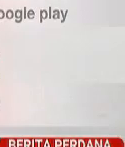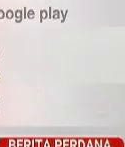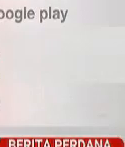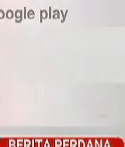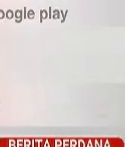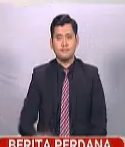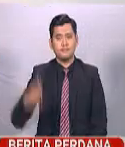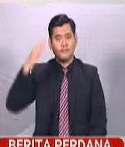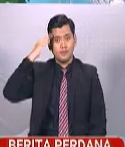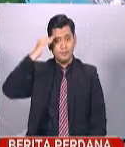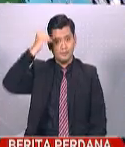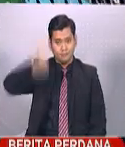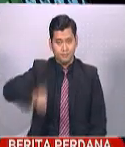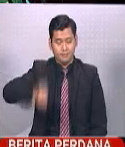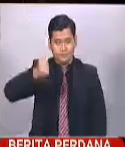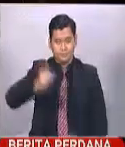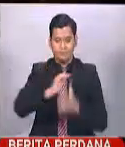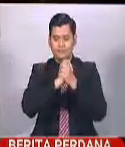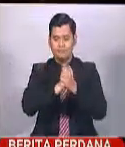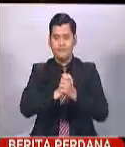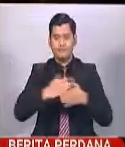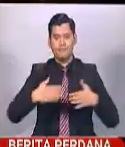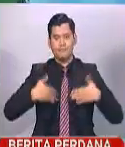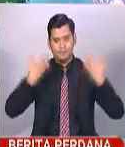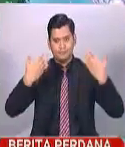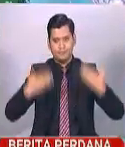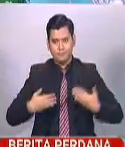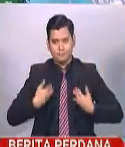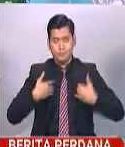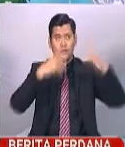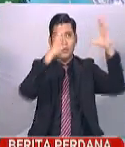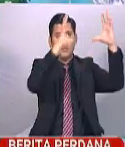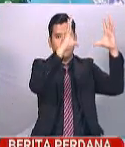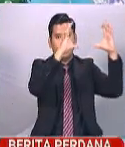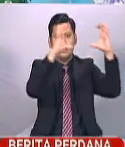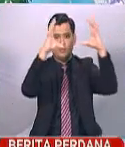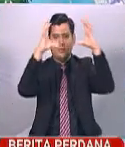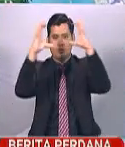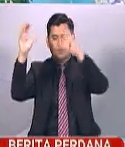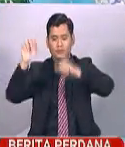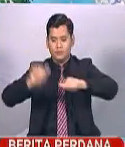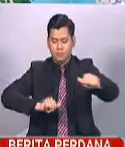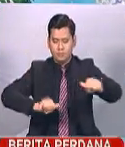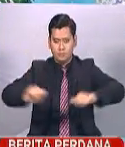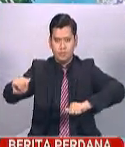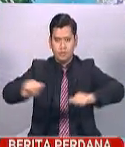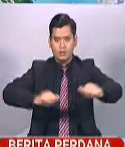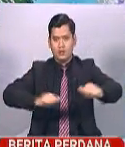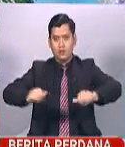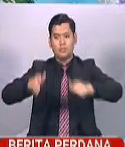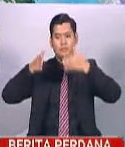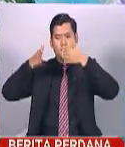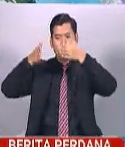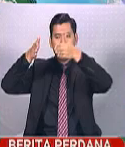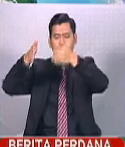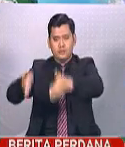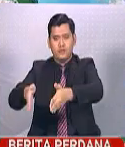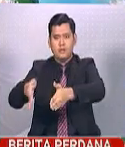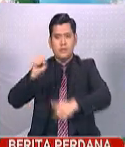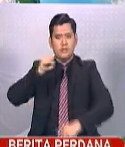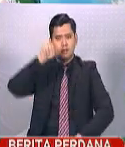assalamualaikum dan salam sejahtera hari ini pembentukan kelompok wannate di lautan kardjito didapati banyak tertumpu di di Sabah dan Sarawak